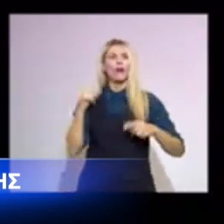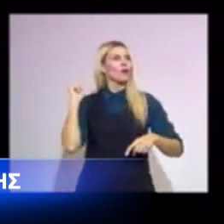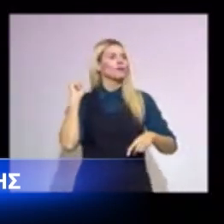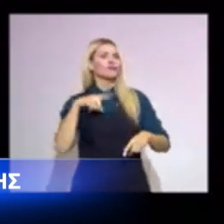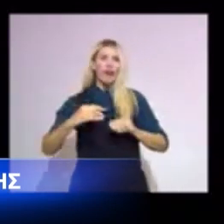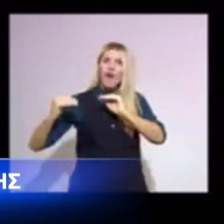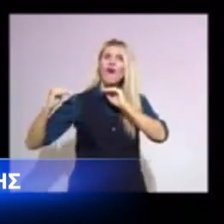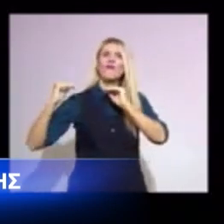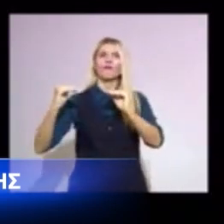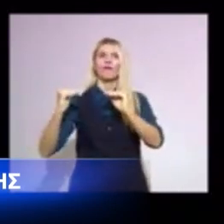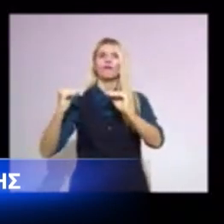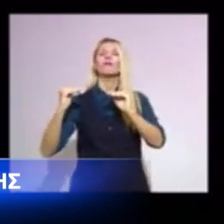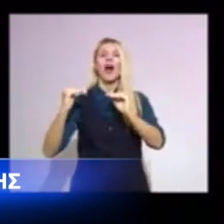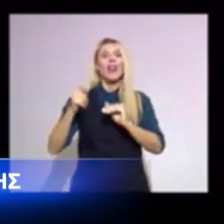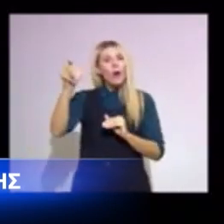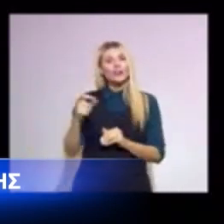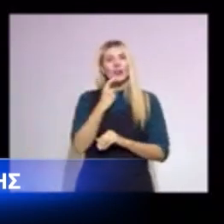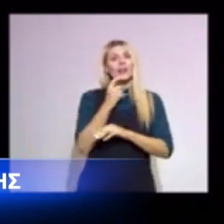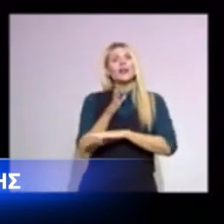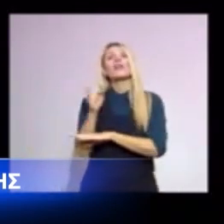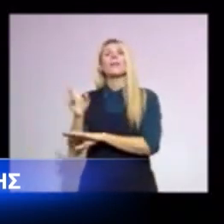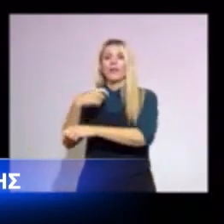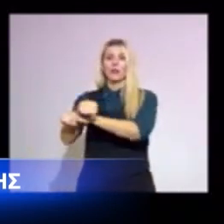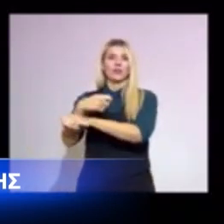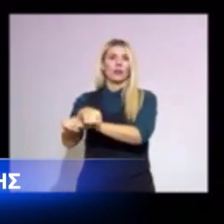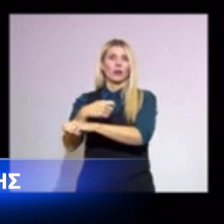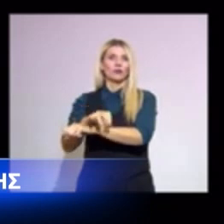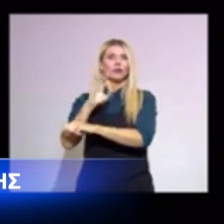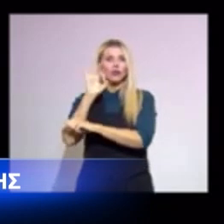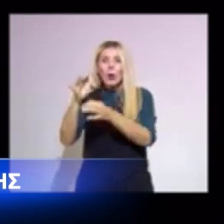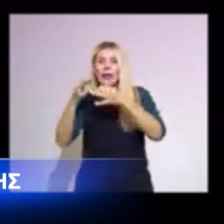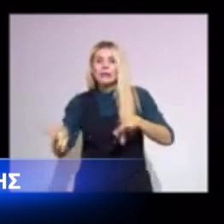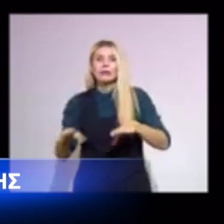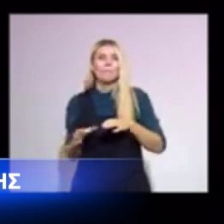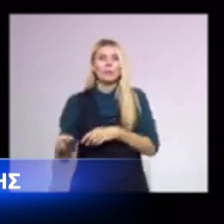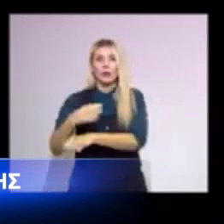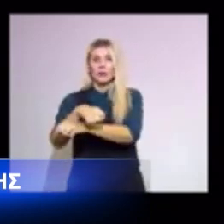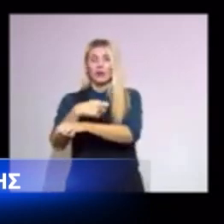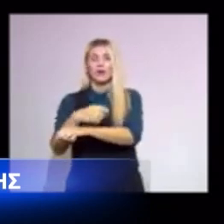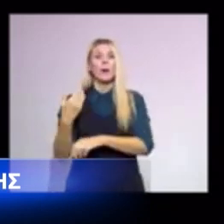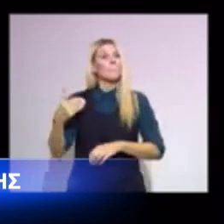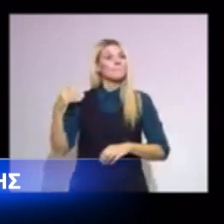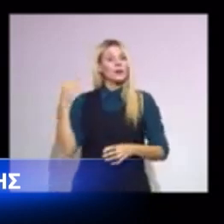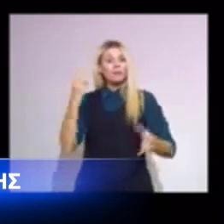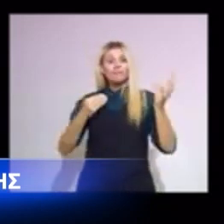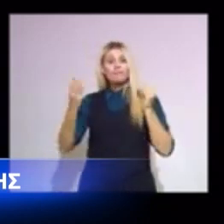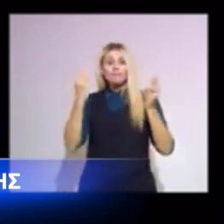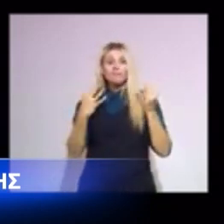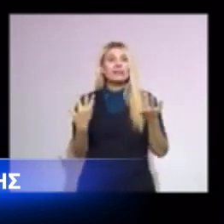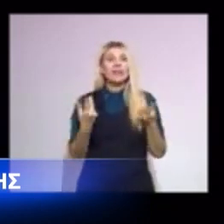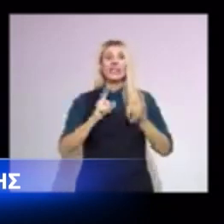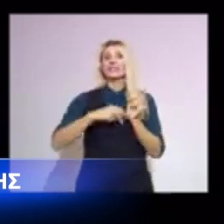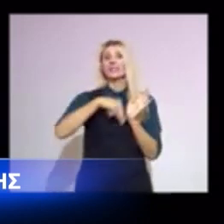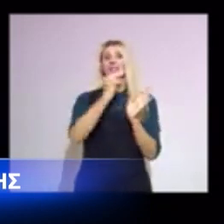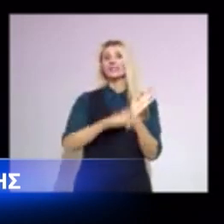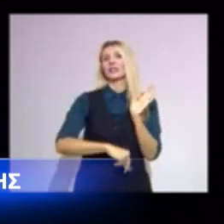δεν θα προσφύγει στην δικαιοσύνη να λύσει δικαστικά το θέμα. Πριν από λίγο μάλιστα πληροφορούμαστε ότι έγινε και σχετική συμβολογραφική